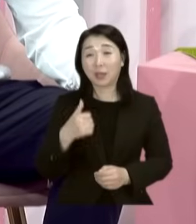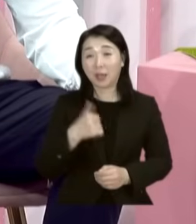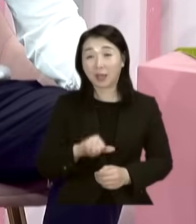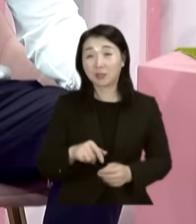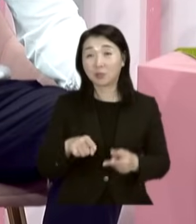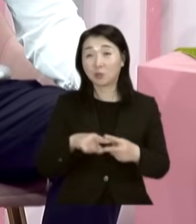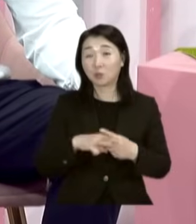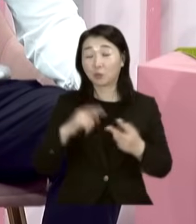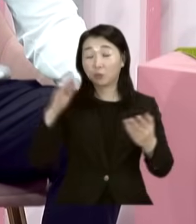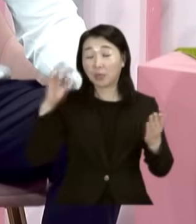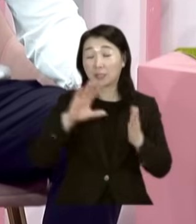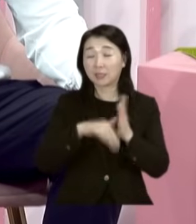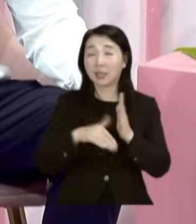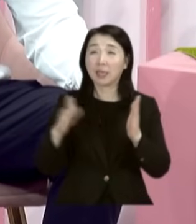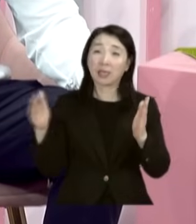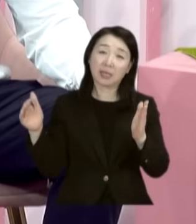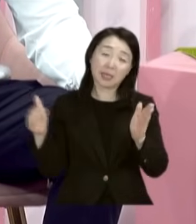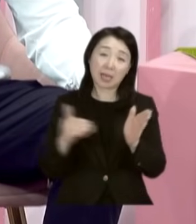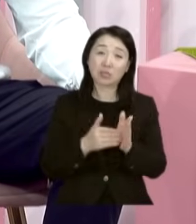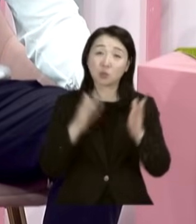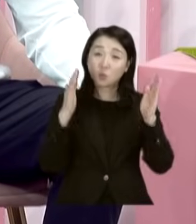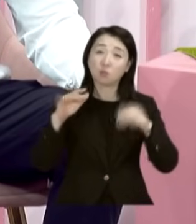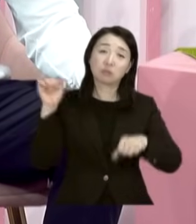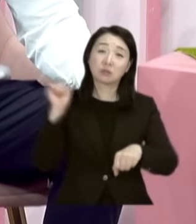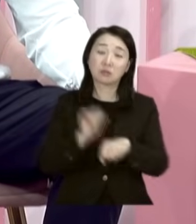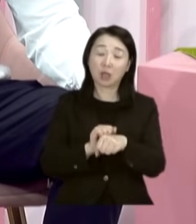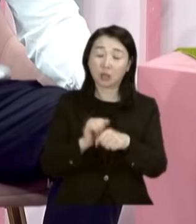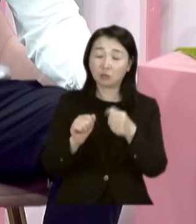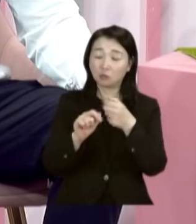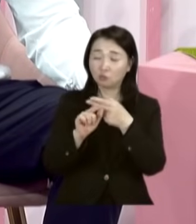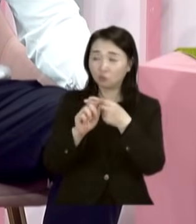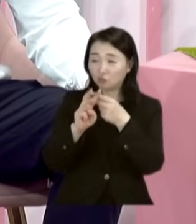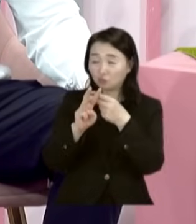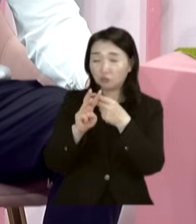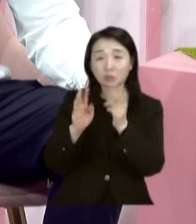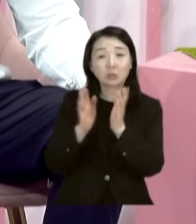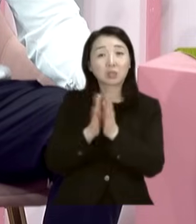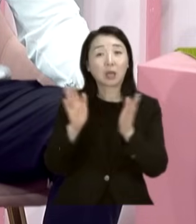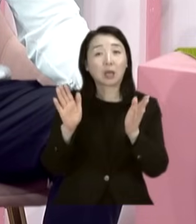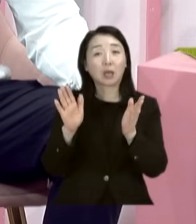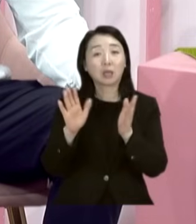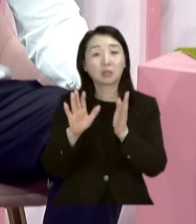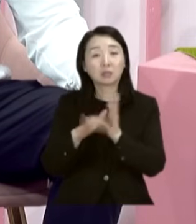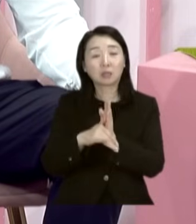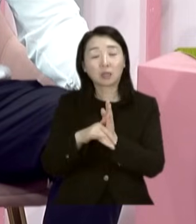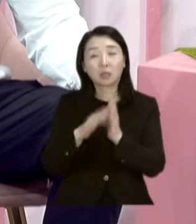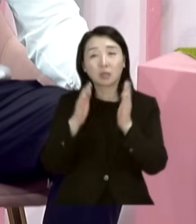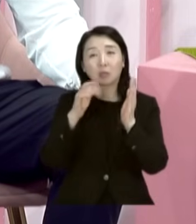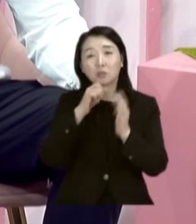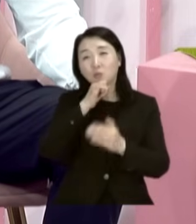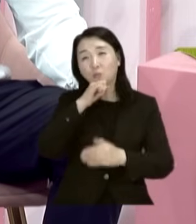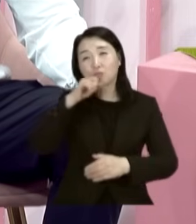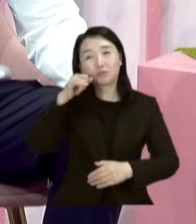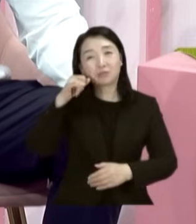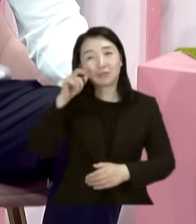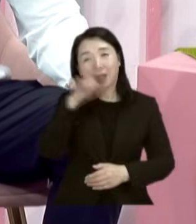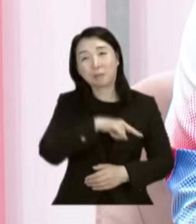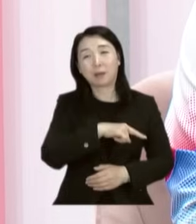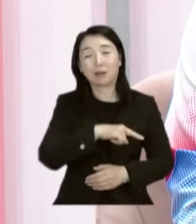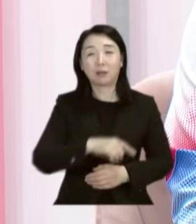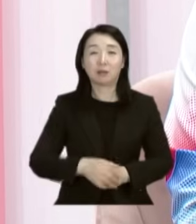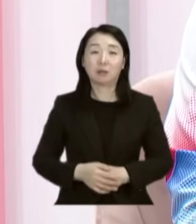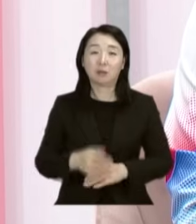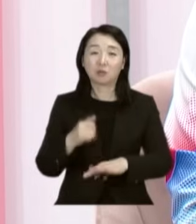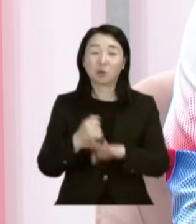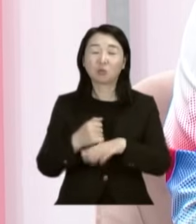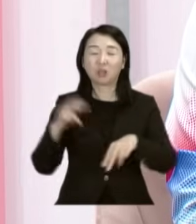초등학교 때까지는 공부를 잘했는데 네 중학교 올라가 나서 올라가고 나서 성적이 좀 많이 떨어졌어요 그래가지고 제가